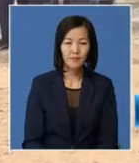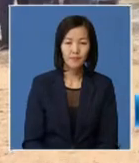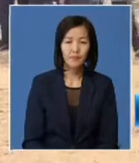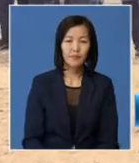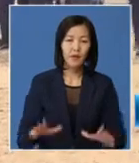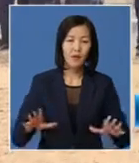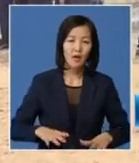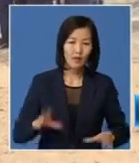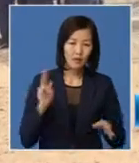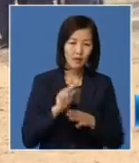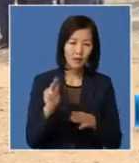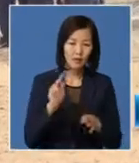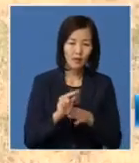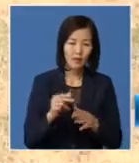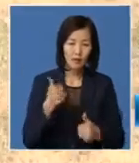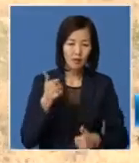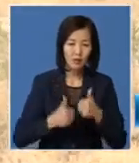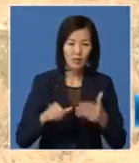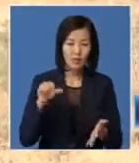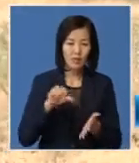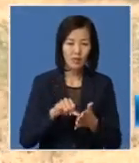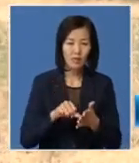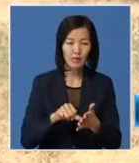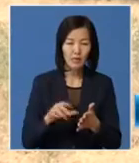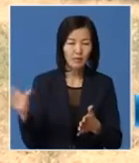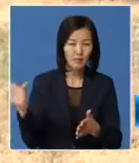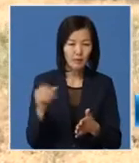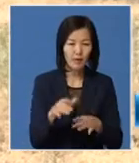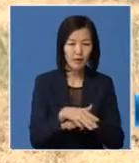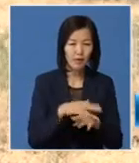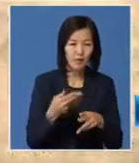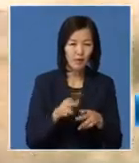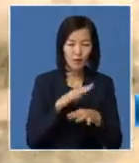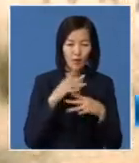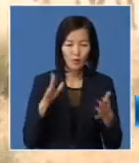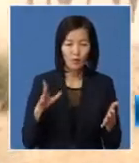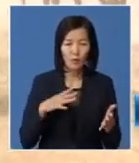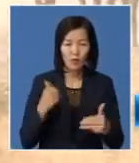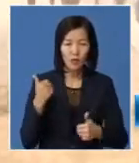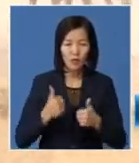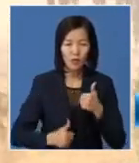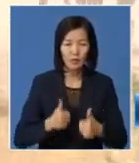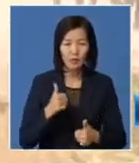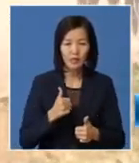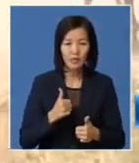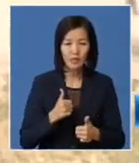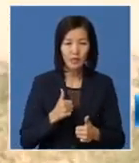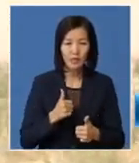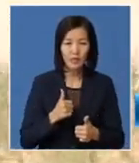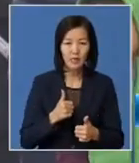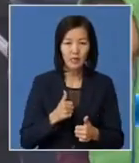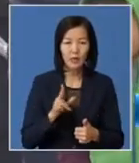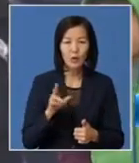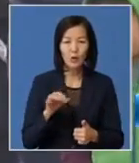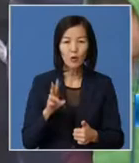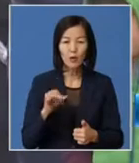Атбаптап жүйрік жаратып, бәйгеге қосқан елдің ұрпағы бұл күні тегіс жиналды. Ұлттық ат спортын ұлықтаған бұл жарыста алдымен жарыс жолына құнандар